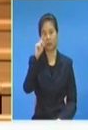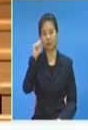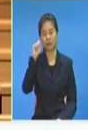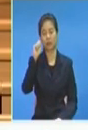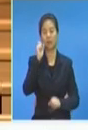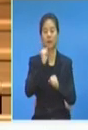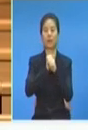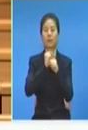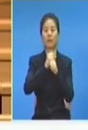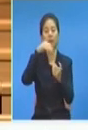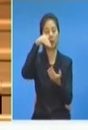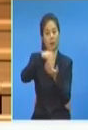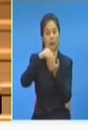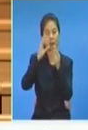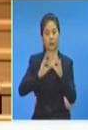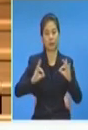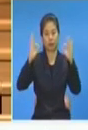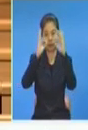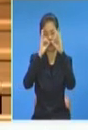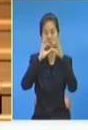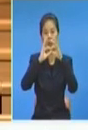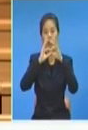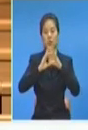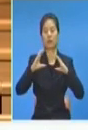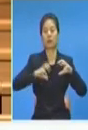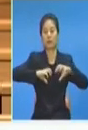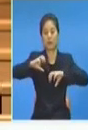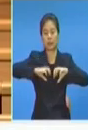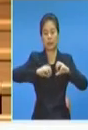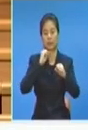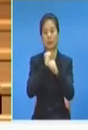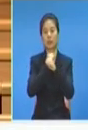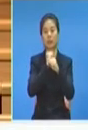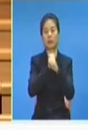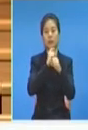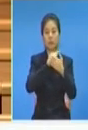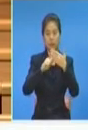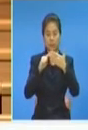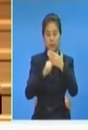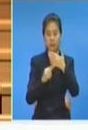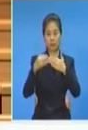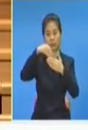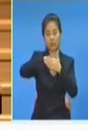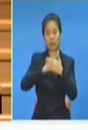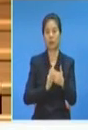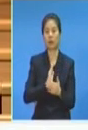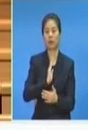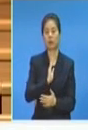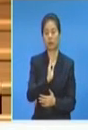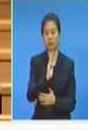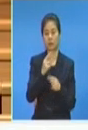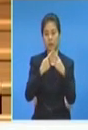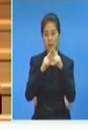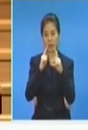อบทำให้การเลือกตั้งเป็นไปโดยสุจริตและเที่ยงธรรมว่างั้นแต่ในความเป็นจริ